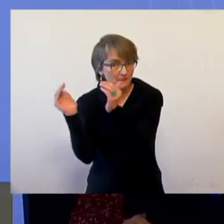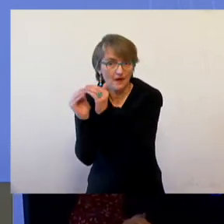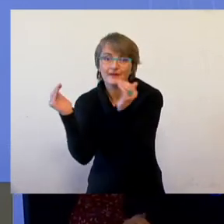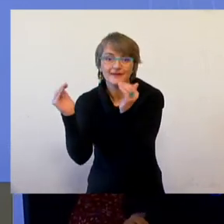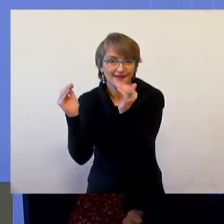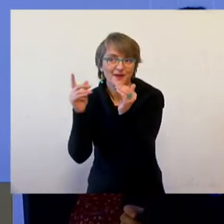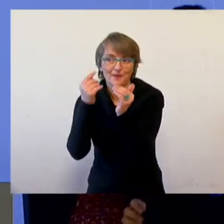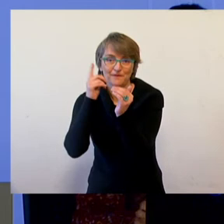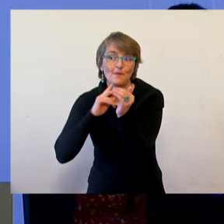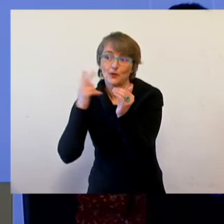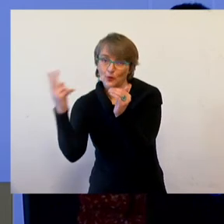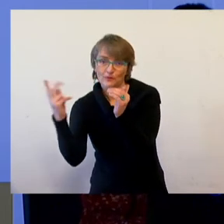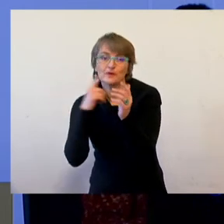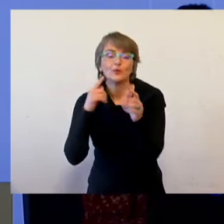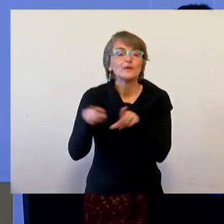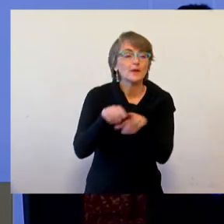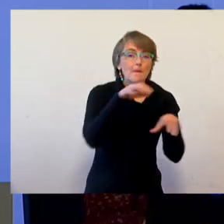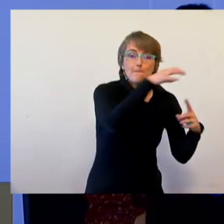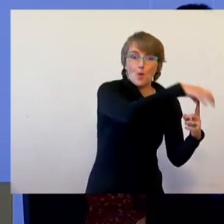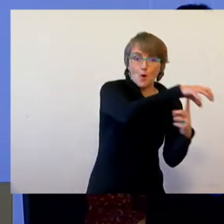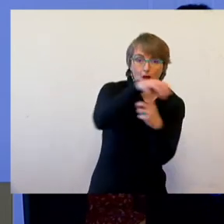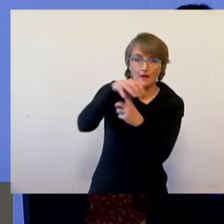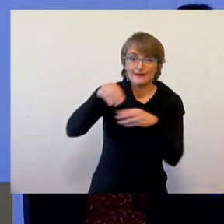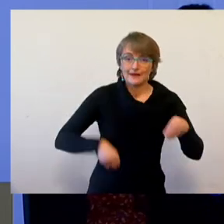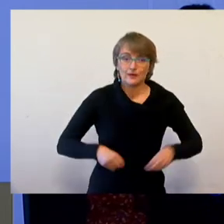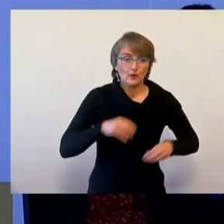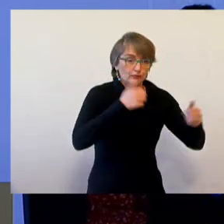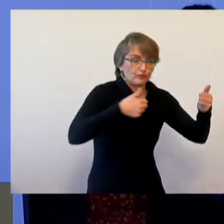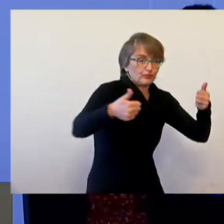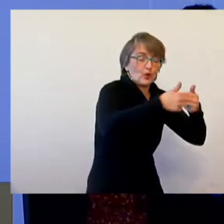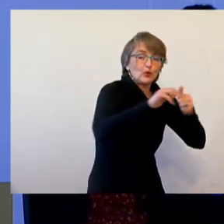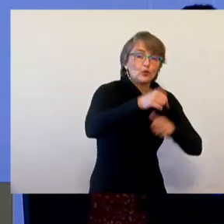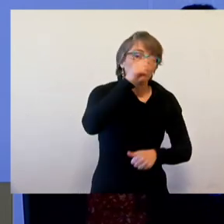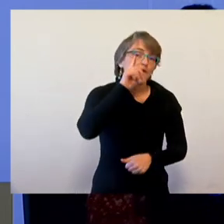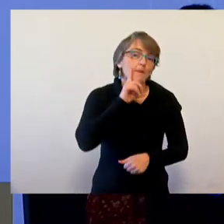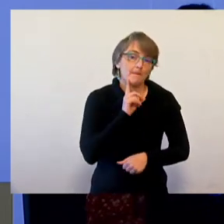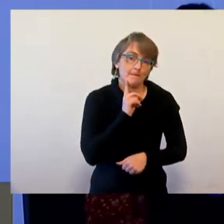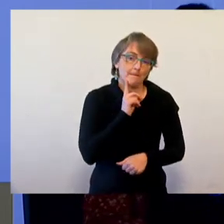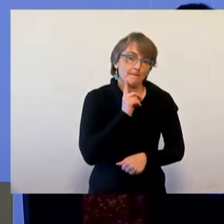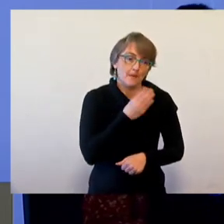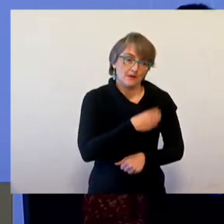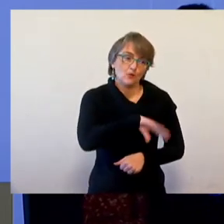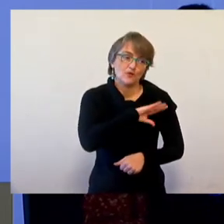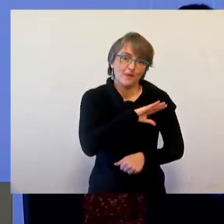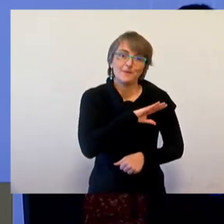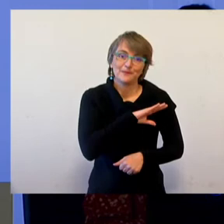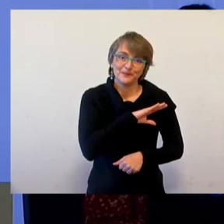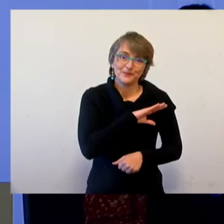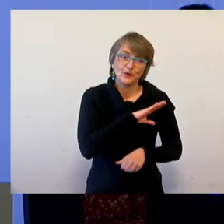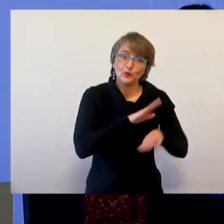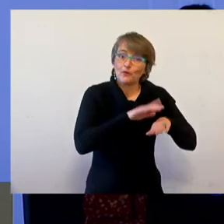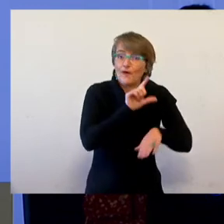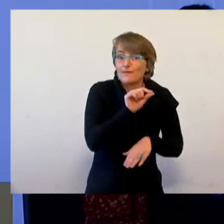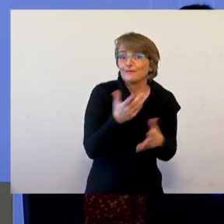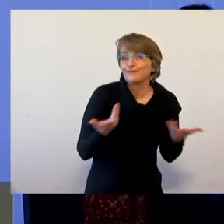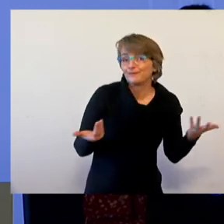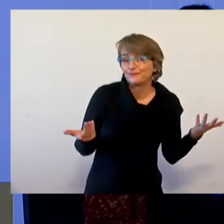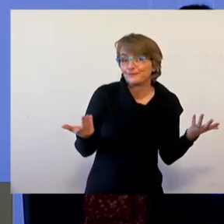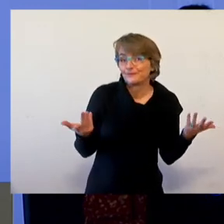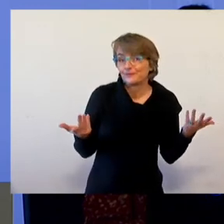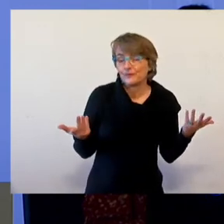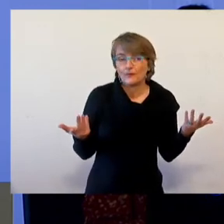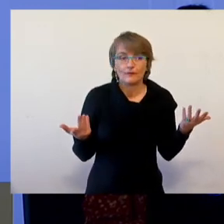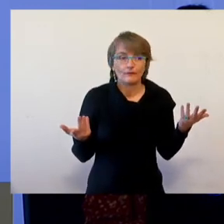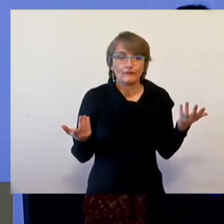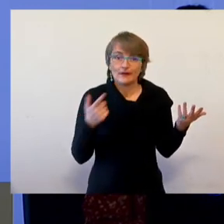pôle, 12 directrices, 12 responsables d'ailleurs, de pôle sur 20. Nous avions